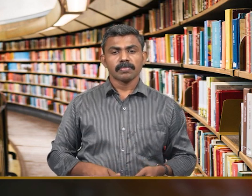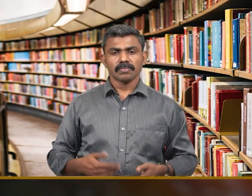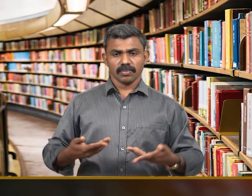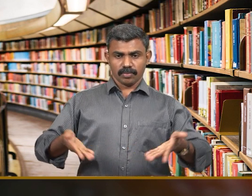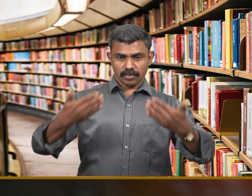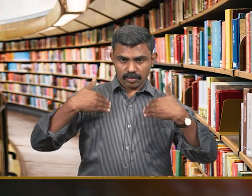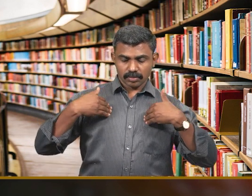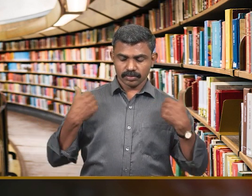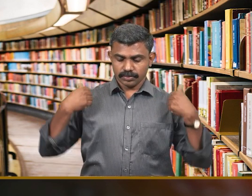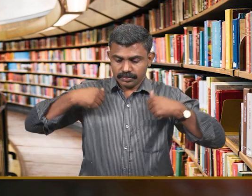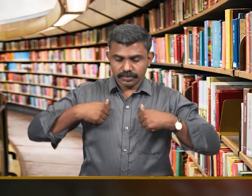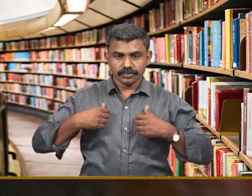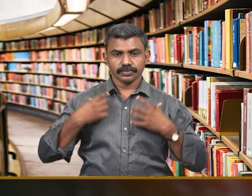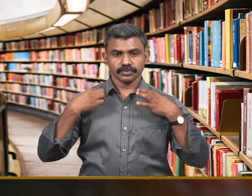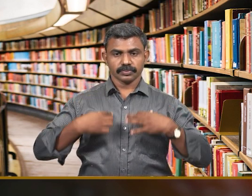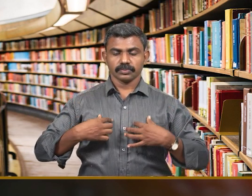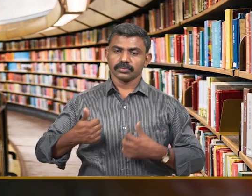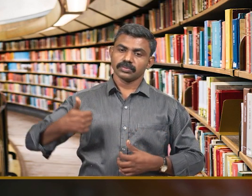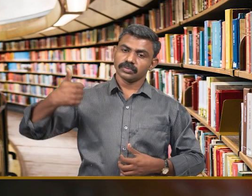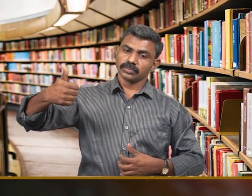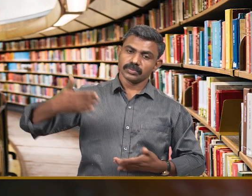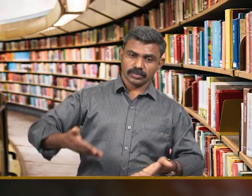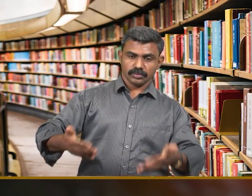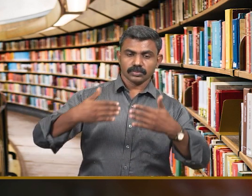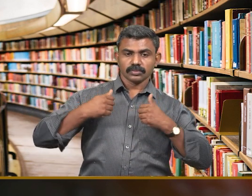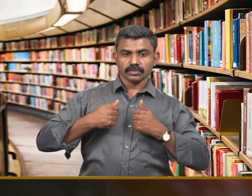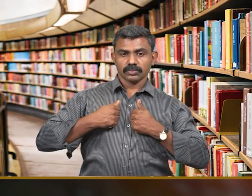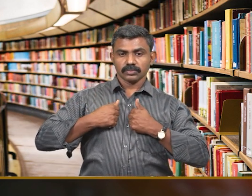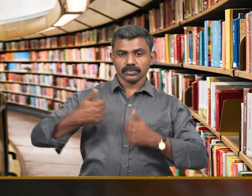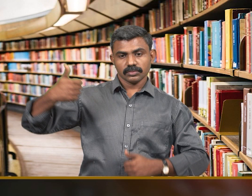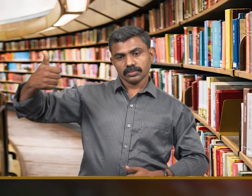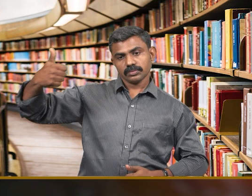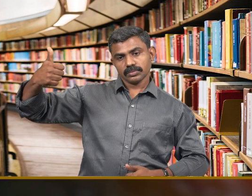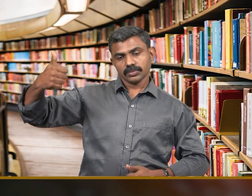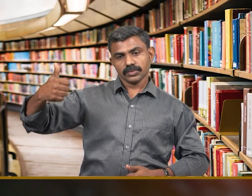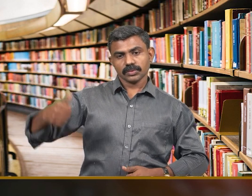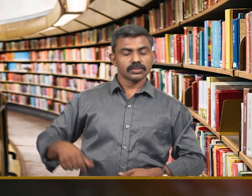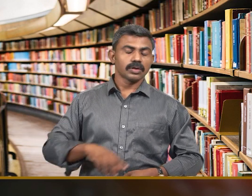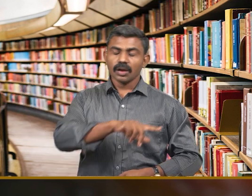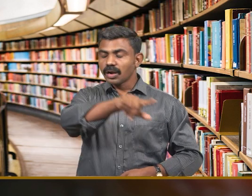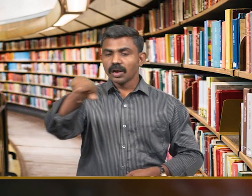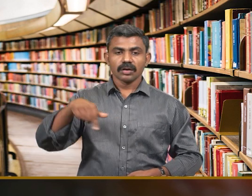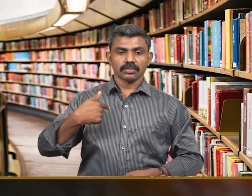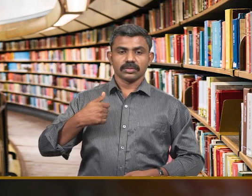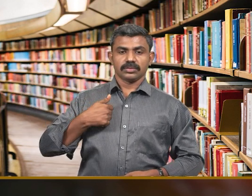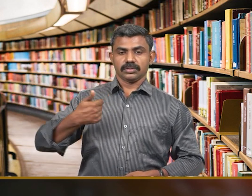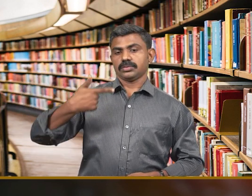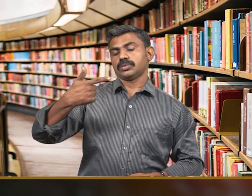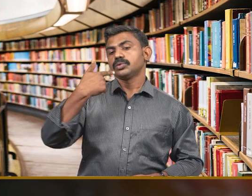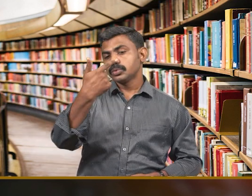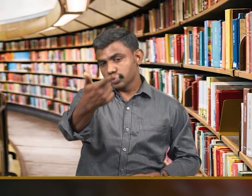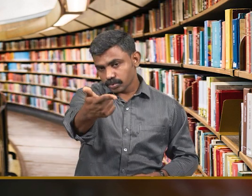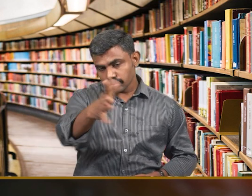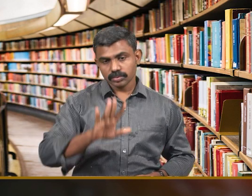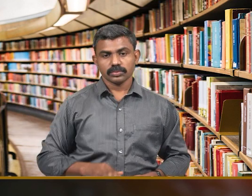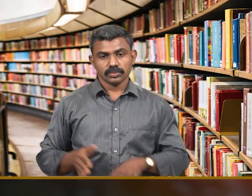வந்து என்னது, சட்டம் நீதி நிர்வாகம் எல்லாத்துலேயுமே இவர் தான், அந்த முப்படைக்கும் இவர் தான் தலைவர் அப்படிங்கிற ஒரு செயல்பாட்டை இவர் என்ன போகிறார்,